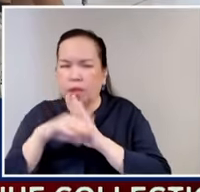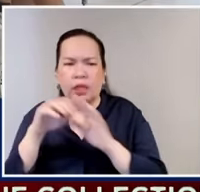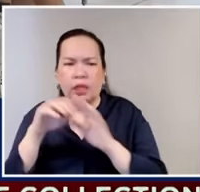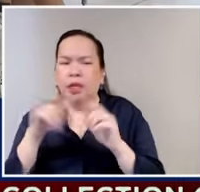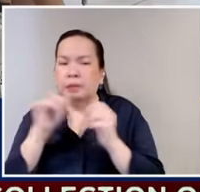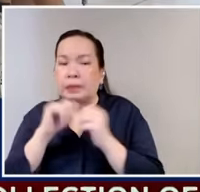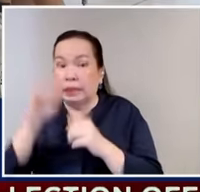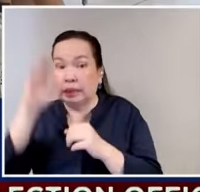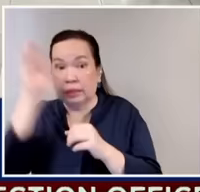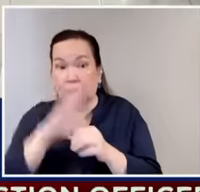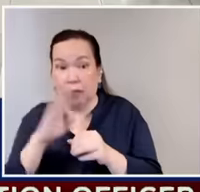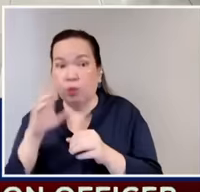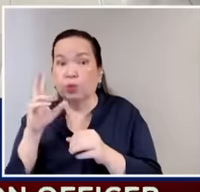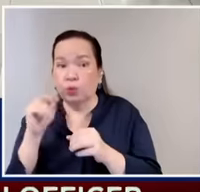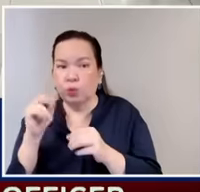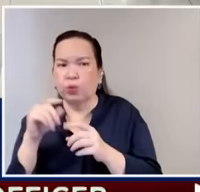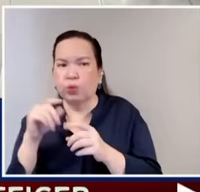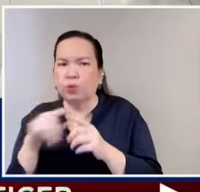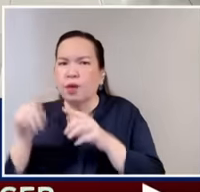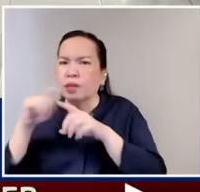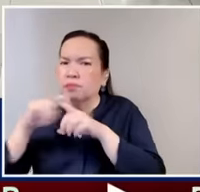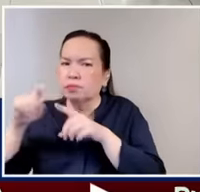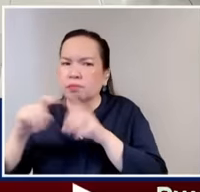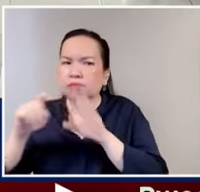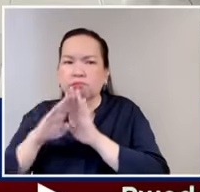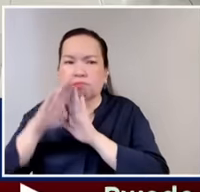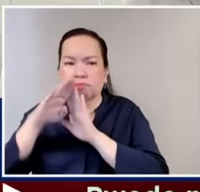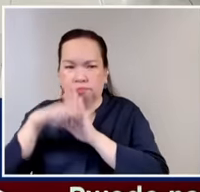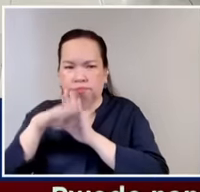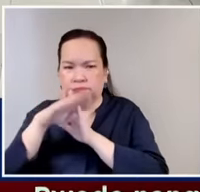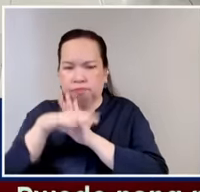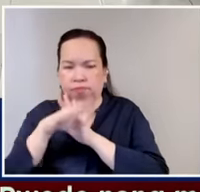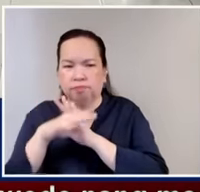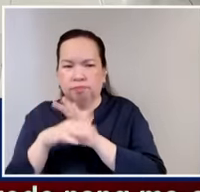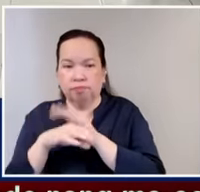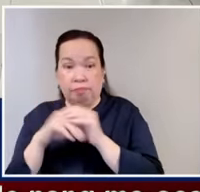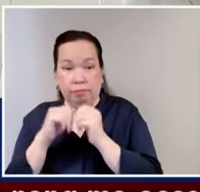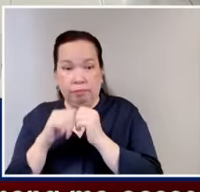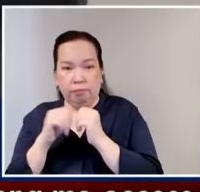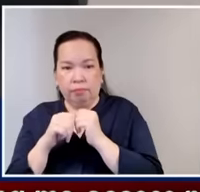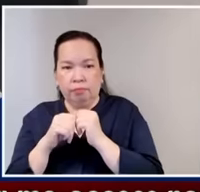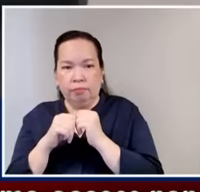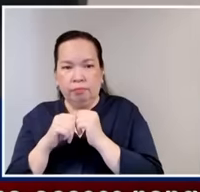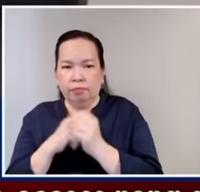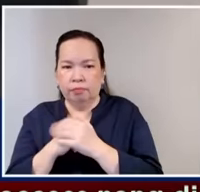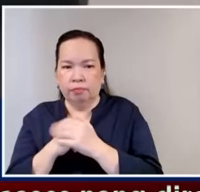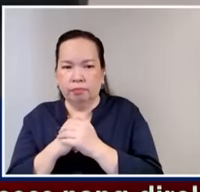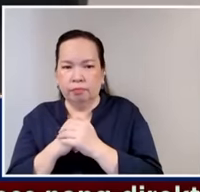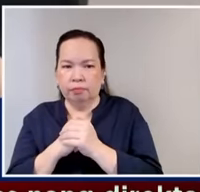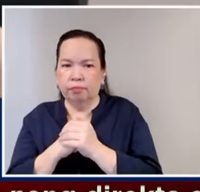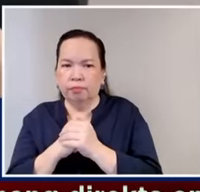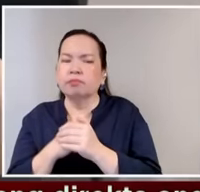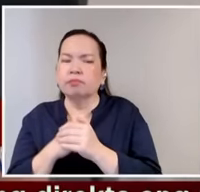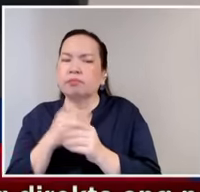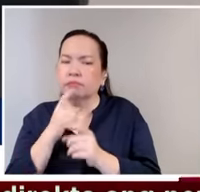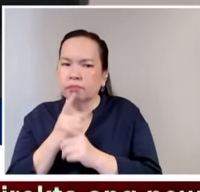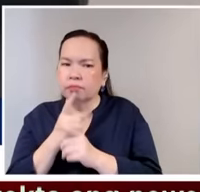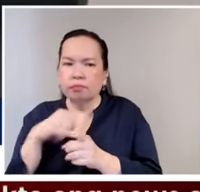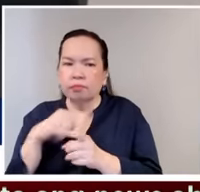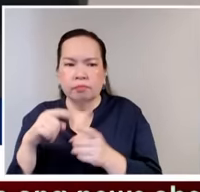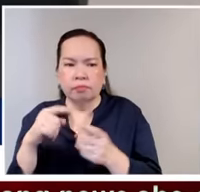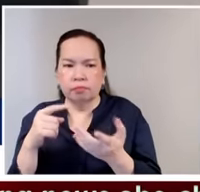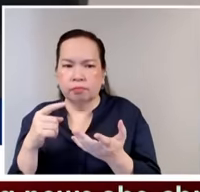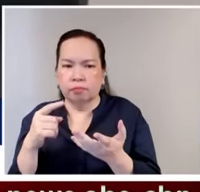nangyari pero inaayos na rin nila ang issue. Sa summer, umiinit na ramdaman na natin. Dadalas yung parang fluctuation